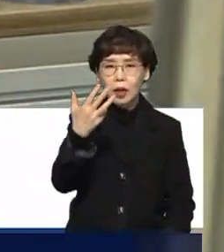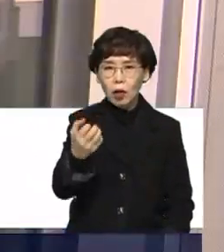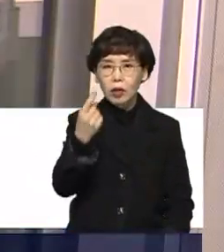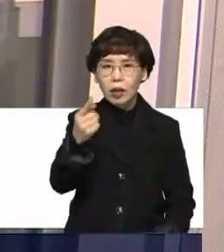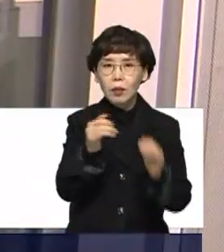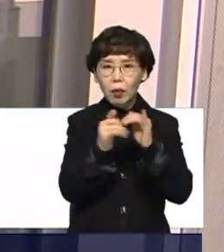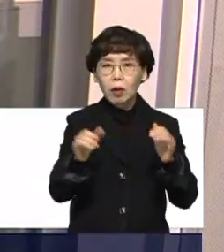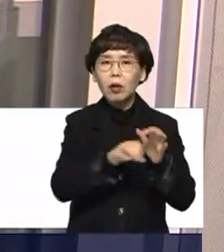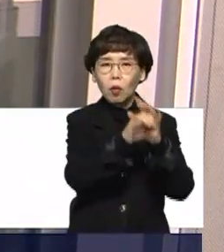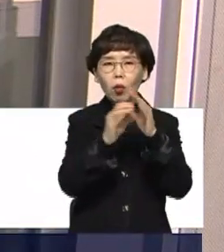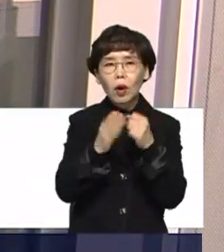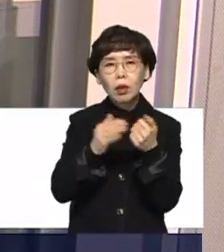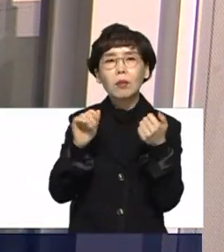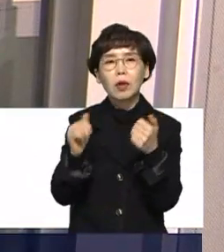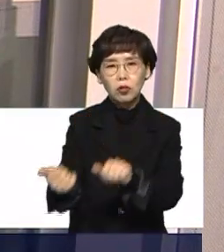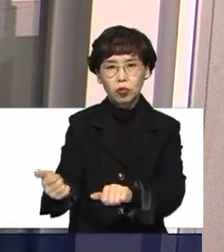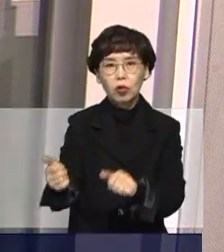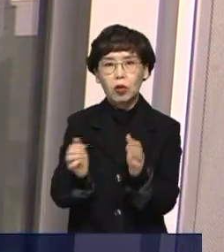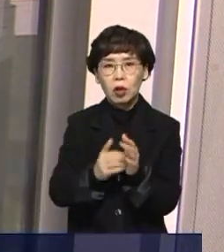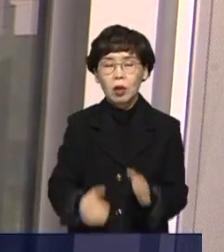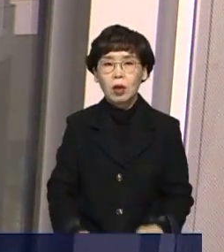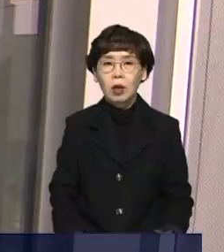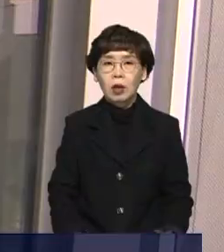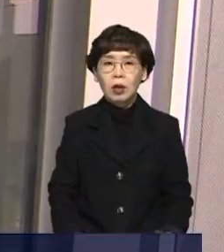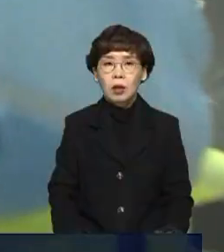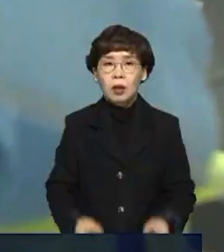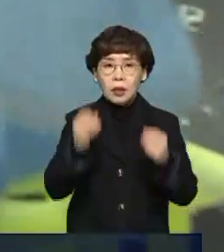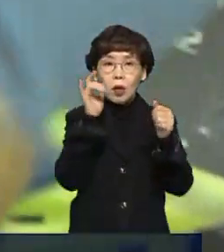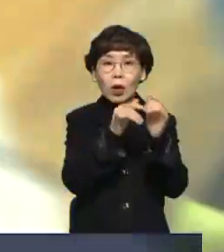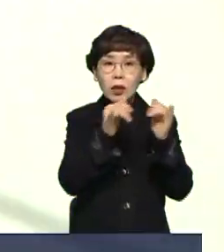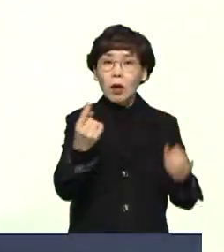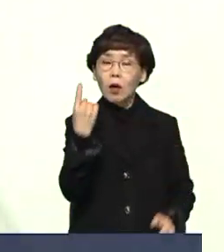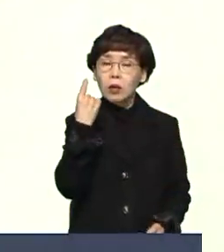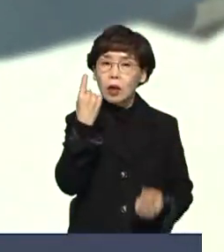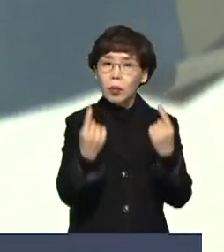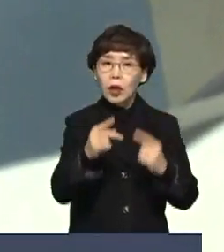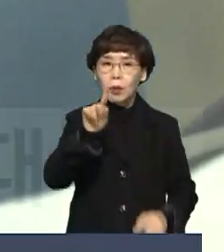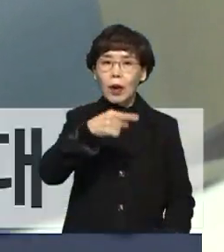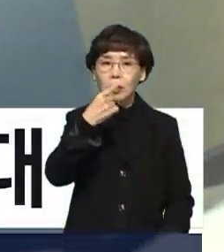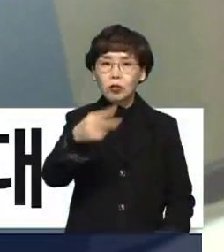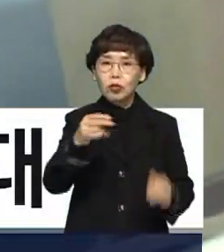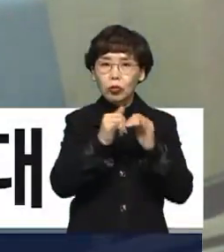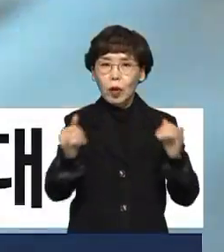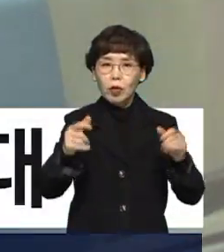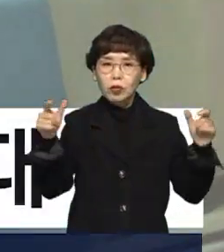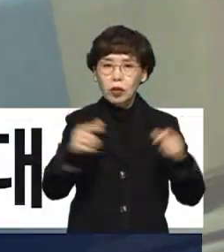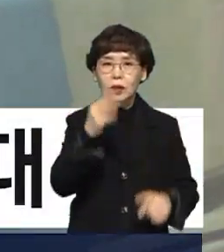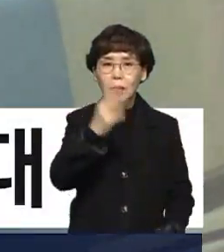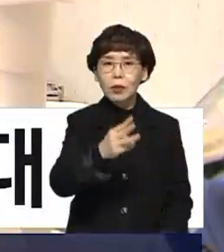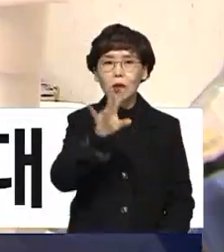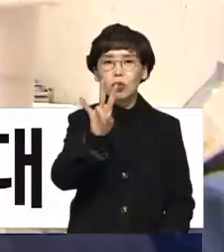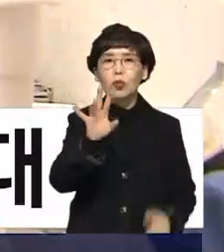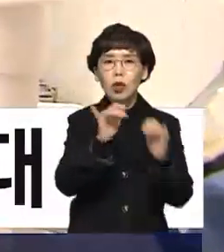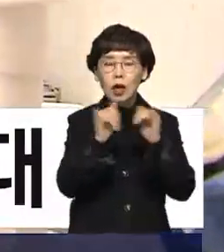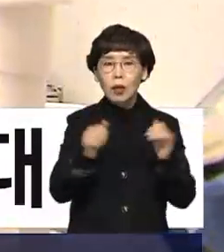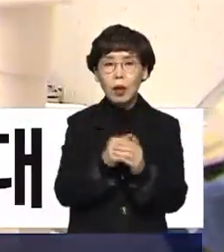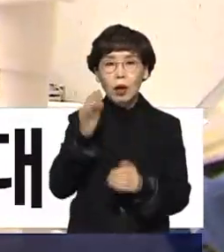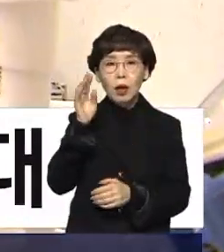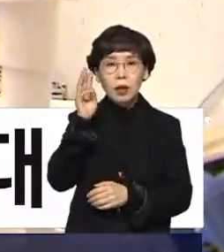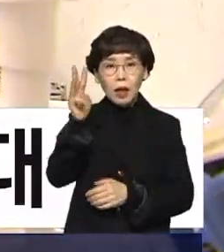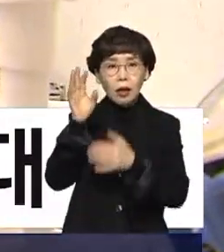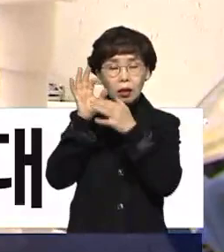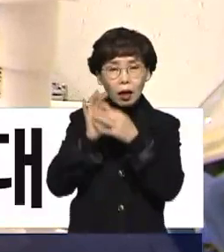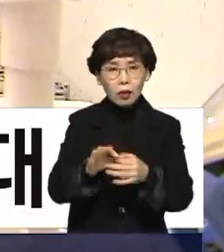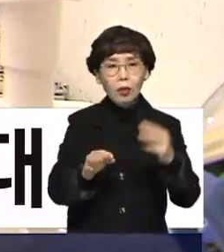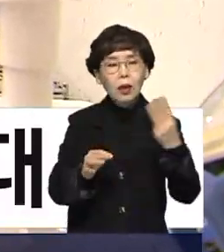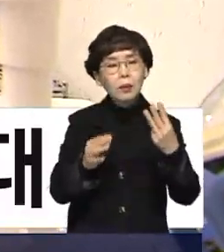5,781명이 코로나19로 목숨을 잃었습니다. 신규 확진자는 어제보다 102명 줄어든 3,024명으로 4일 연속